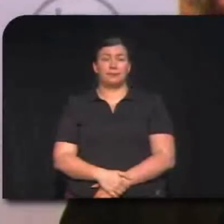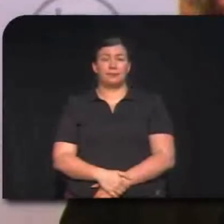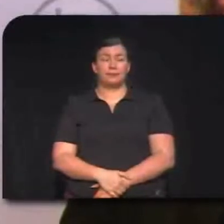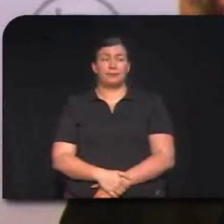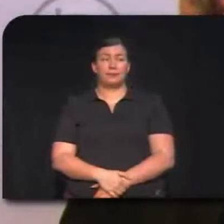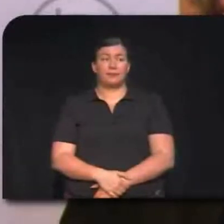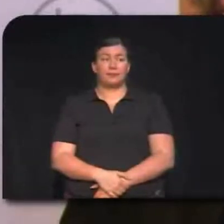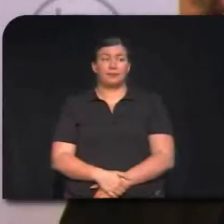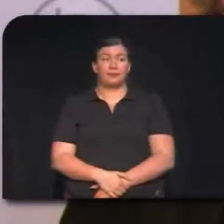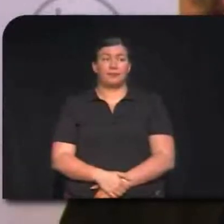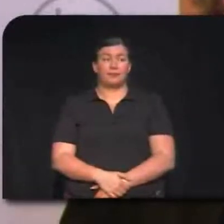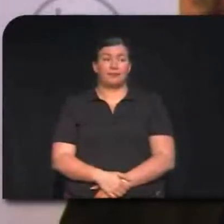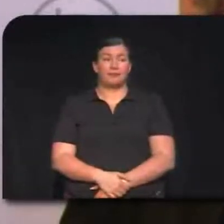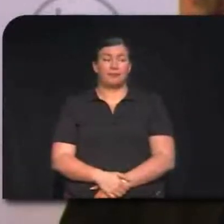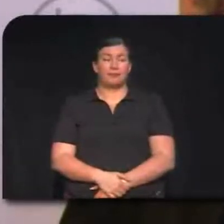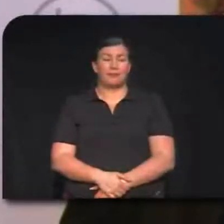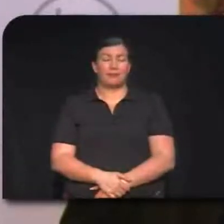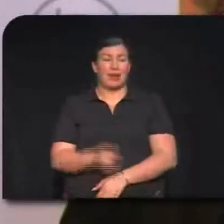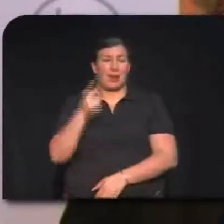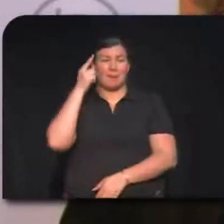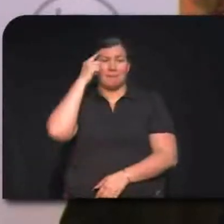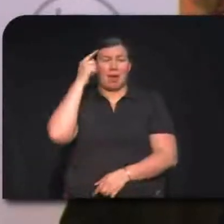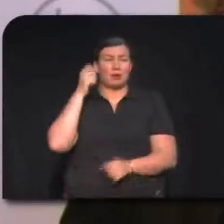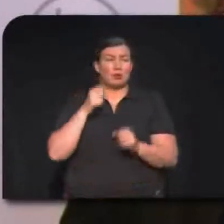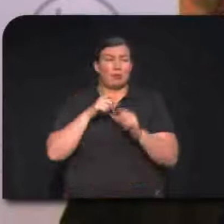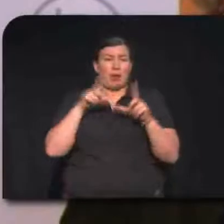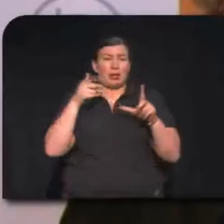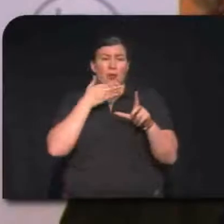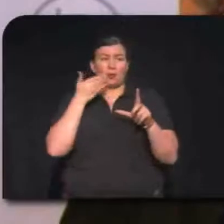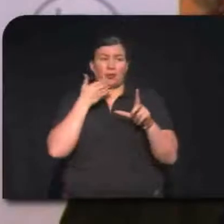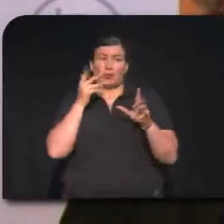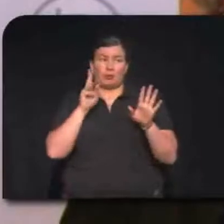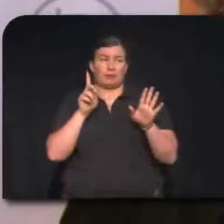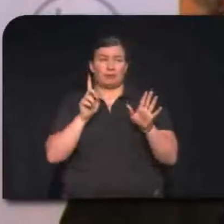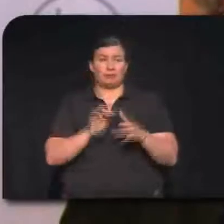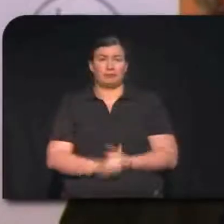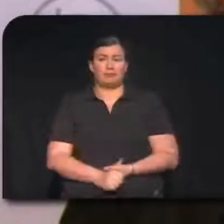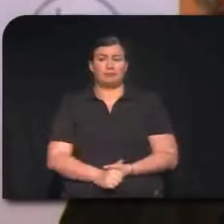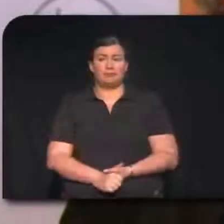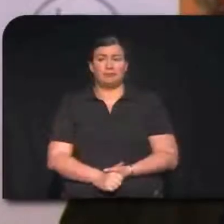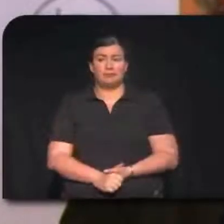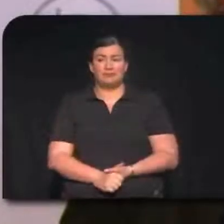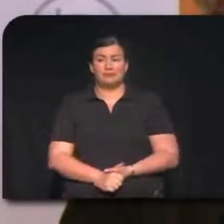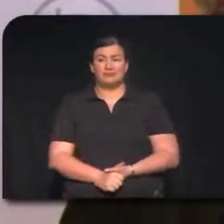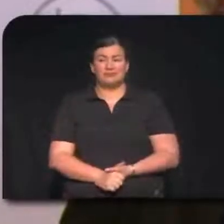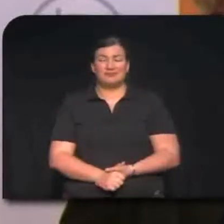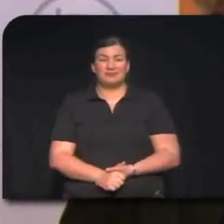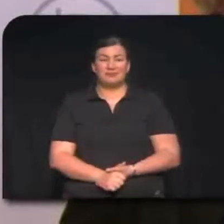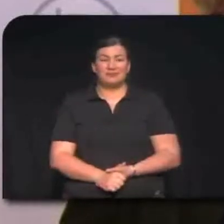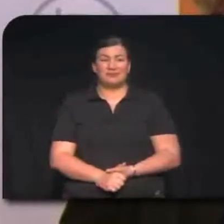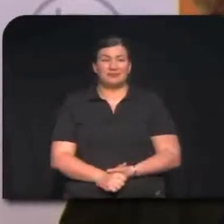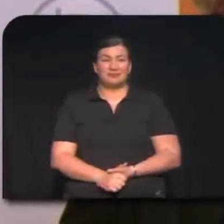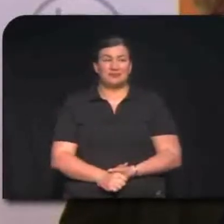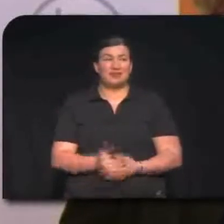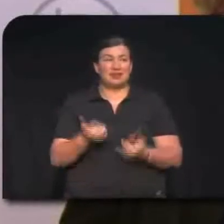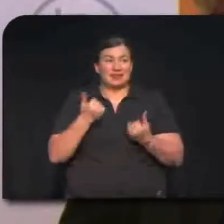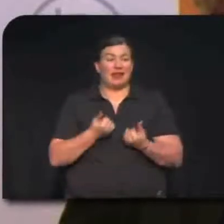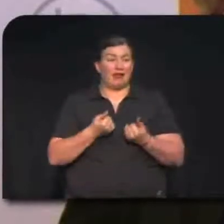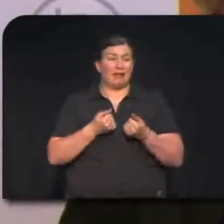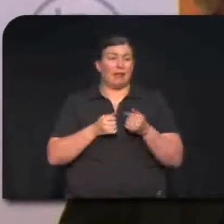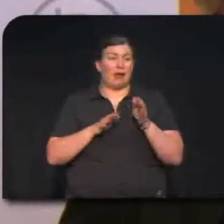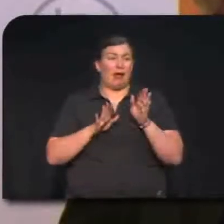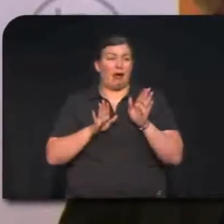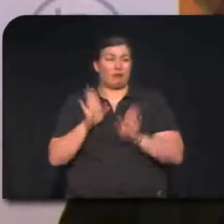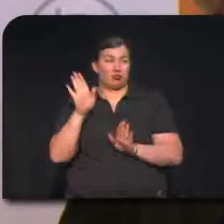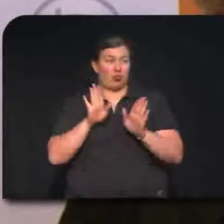ja kein Meinungsbild während ich irgendwie im geo-antrag bin so wir machen jetzt das mit dem April